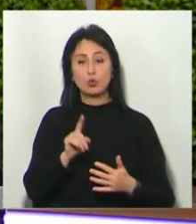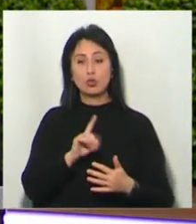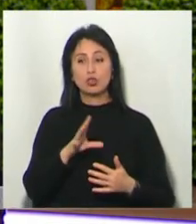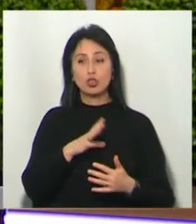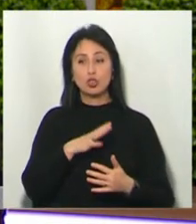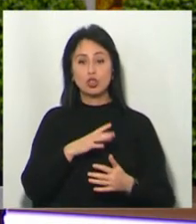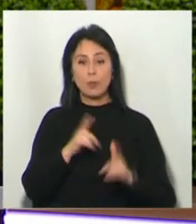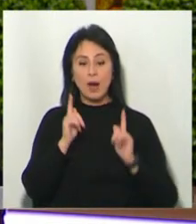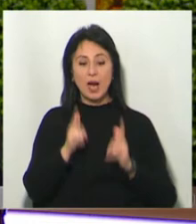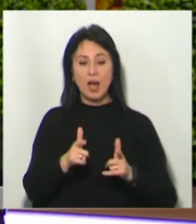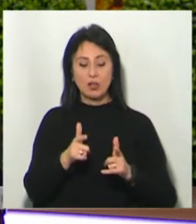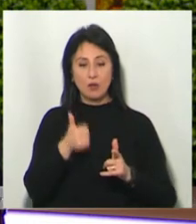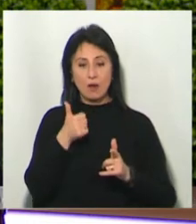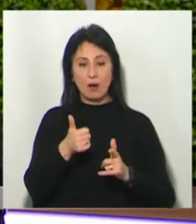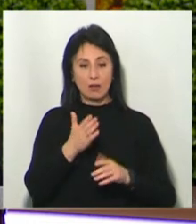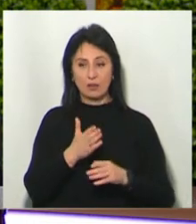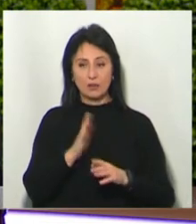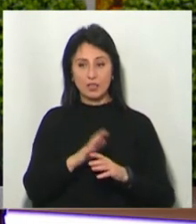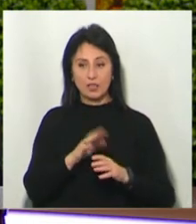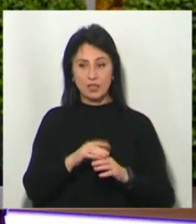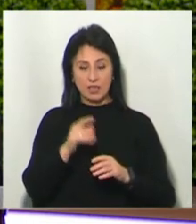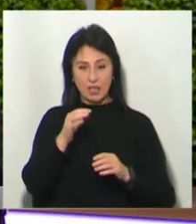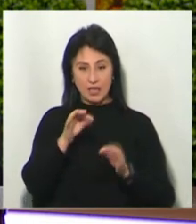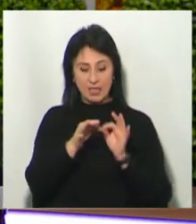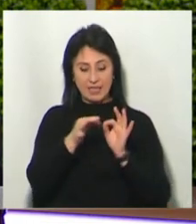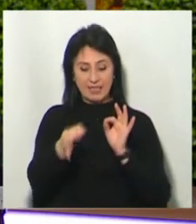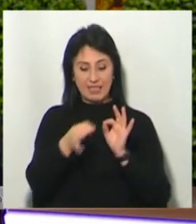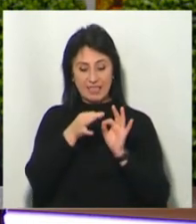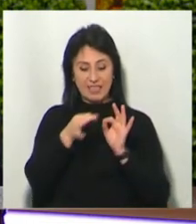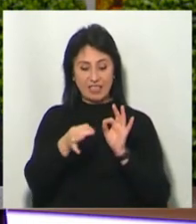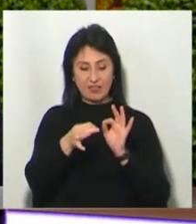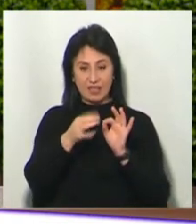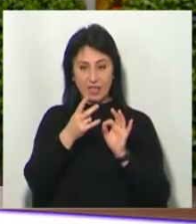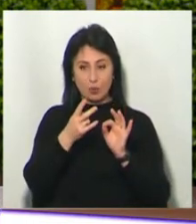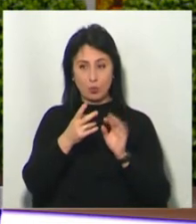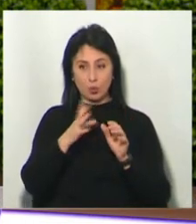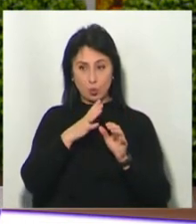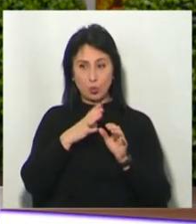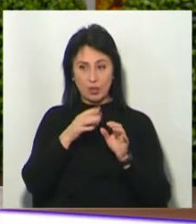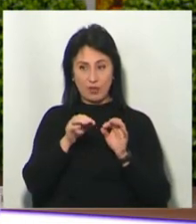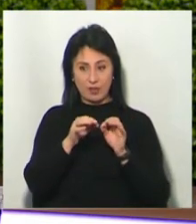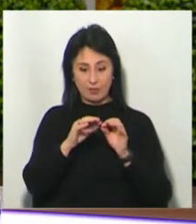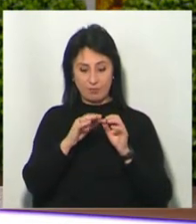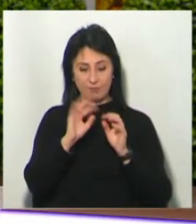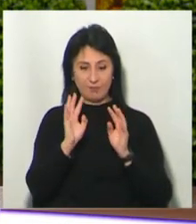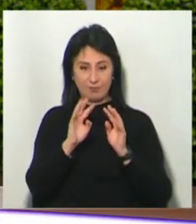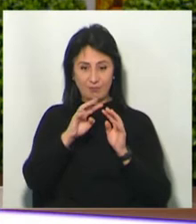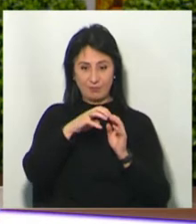პერიოდში ჩამოყალიბება, აი თუნდაც იმ წვრილი სიზარღვების დაკეტვა, რომელიც უნდა დაკეტილიყო იმ